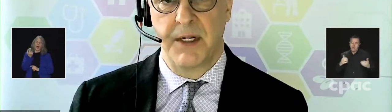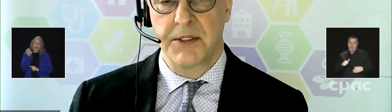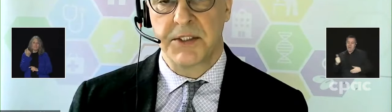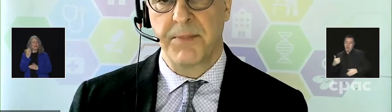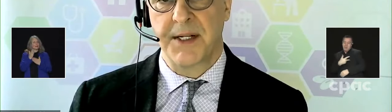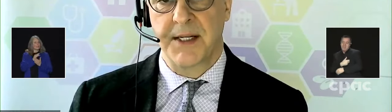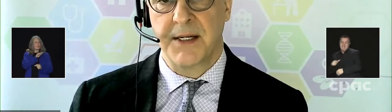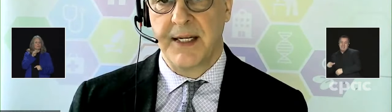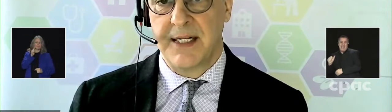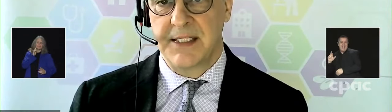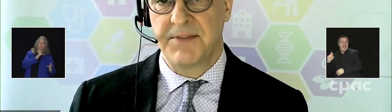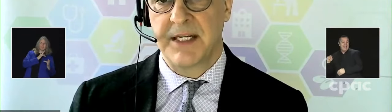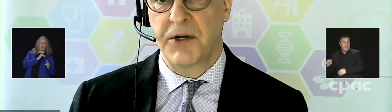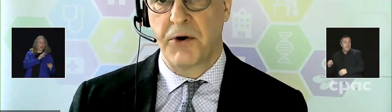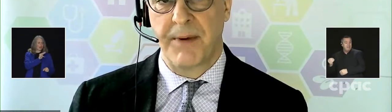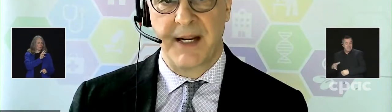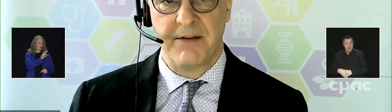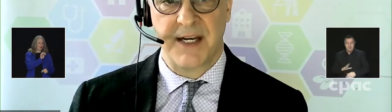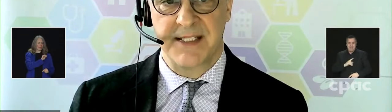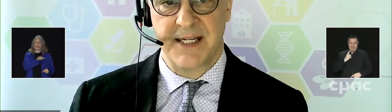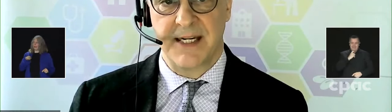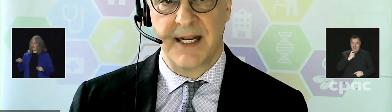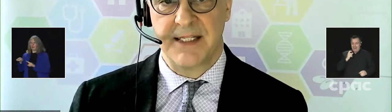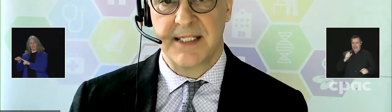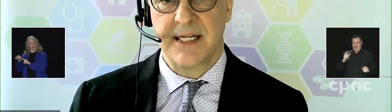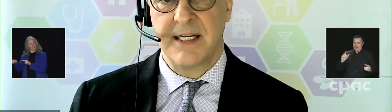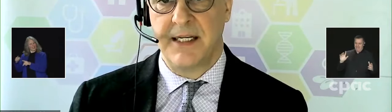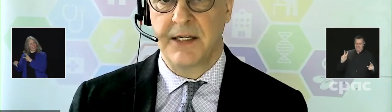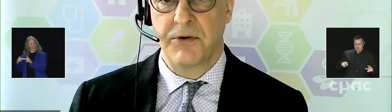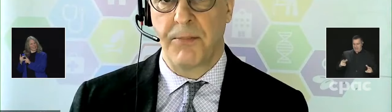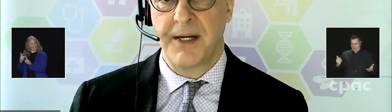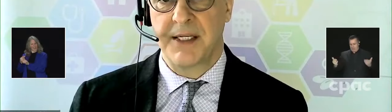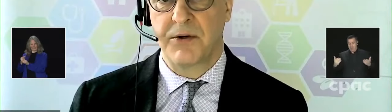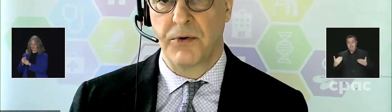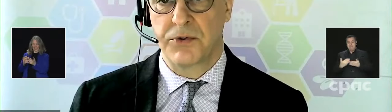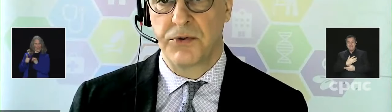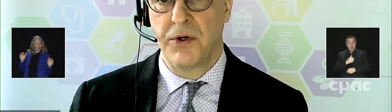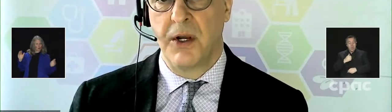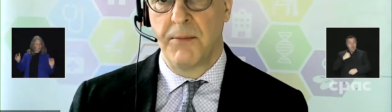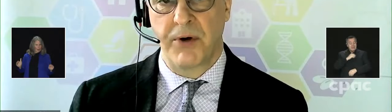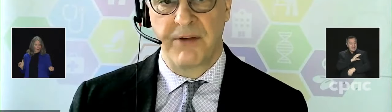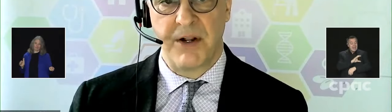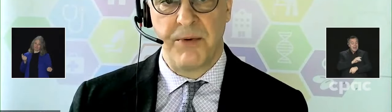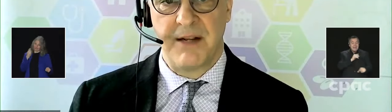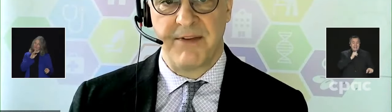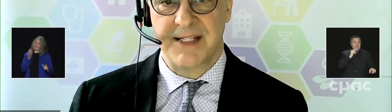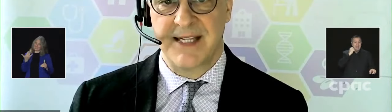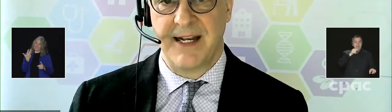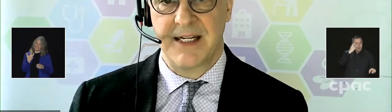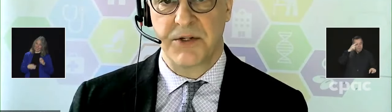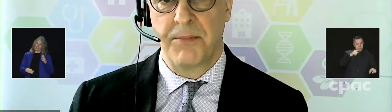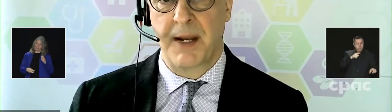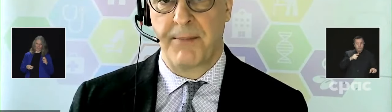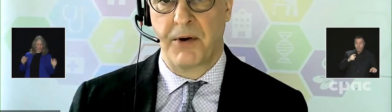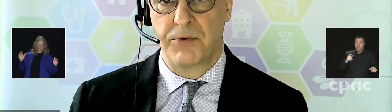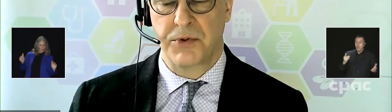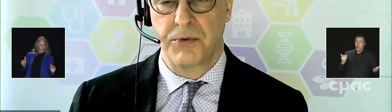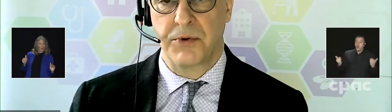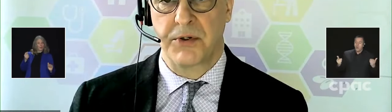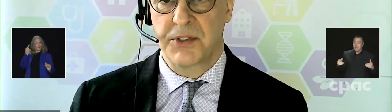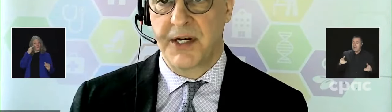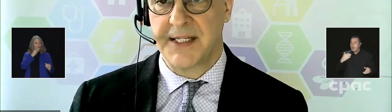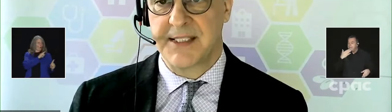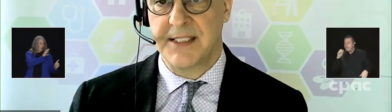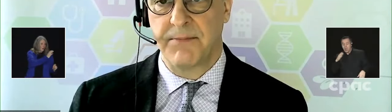messager. Cependant, il est difficile de comparer les vaccins car les essais cliniques n'ont pas été conçus pour évaluer les vaccins les uns par rapport